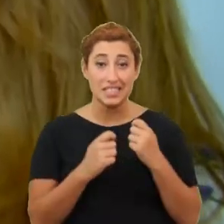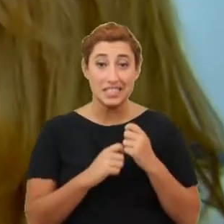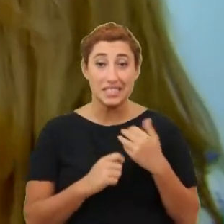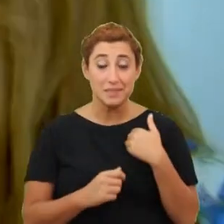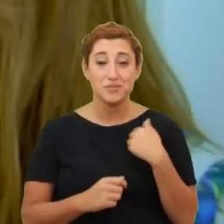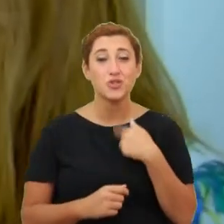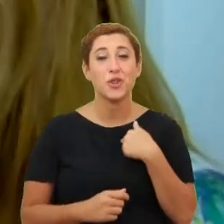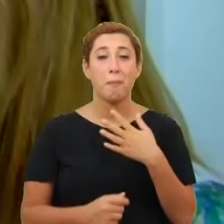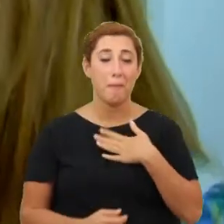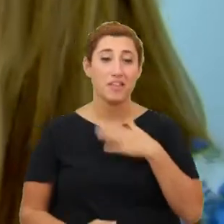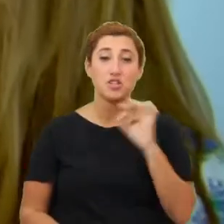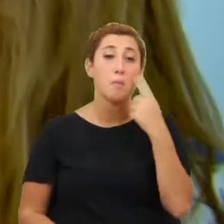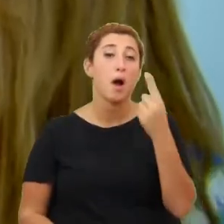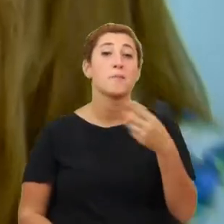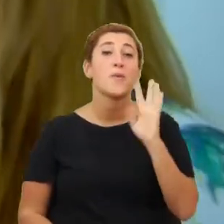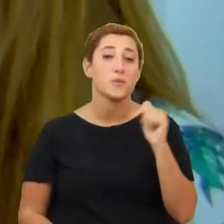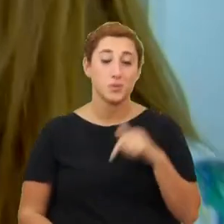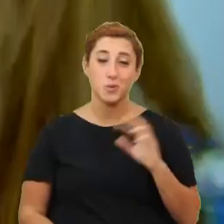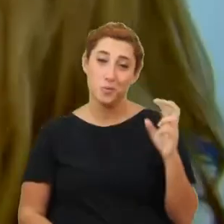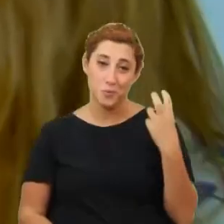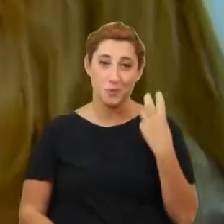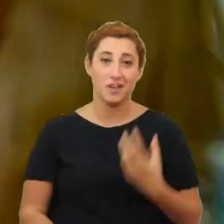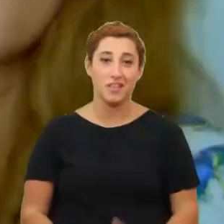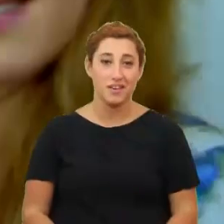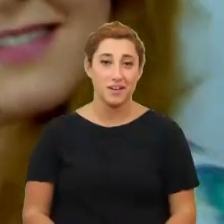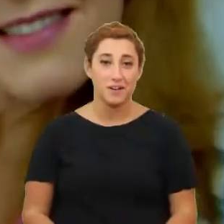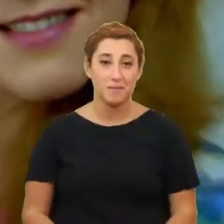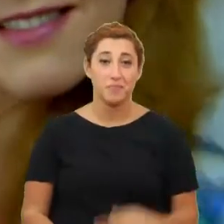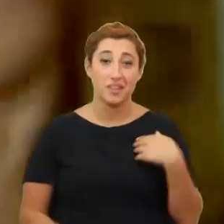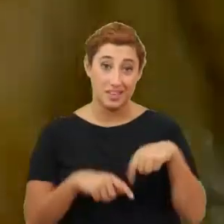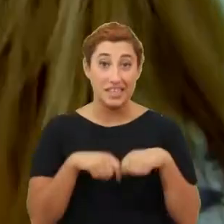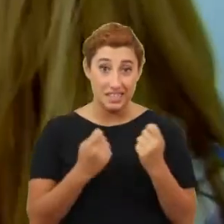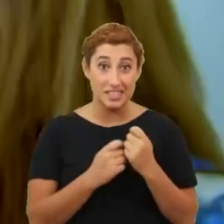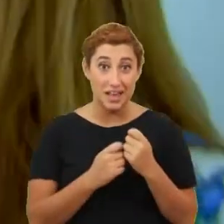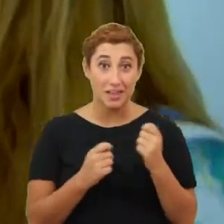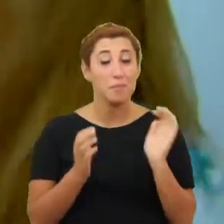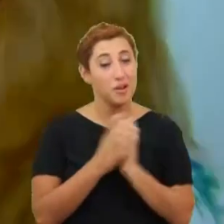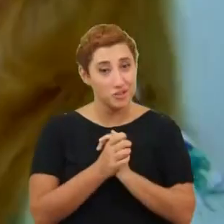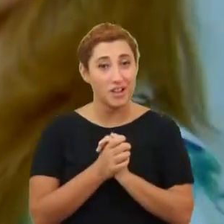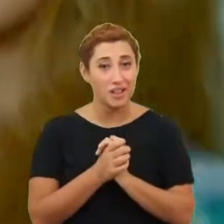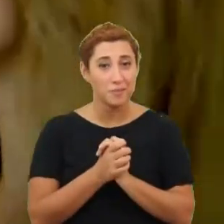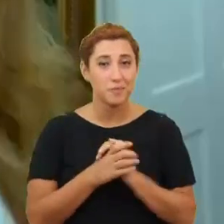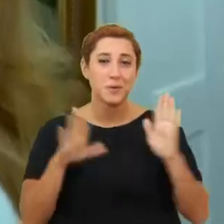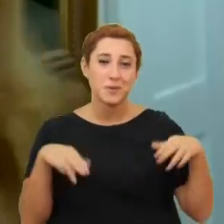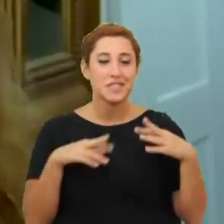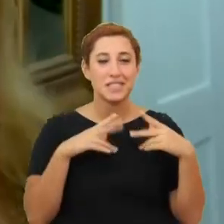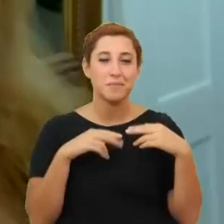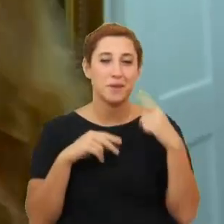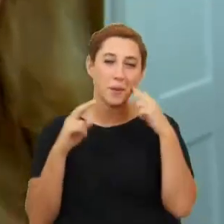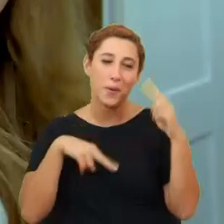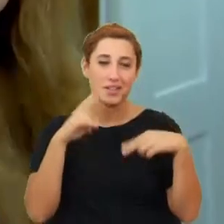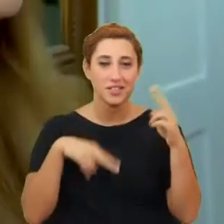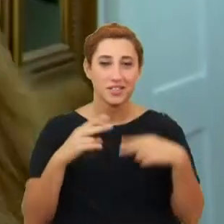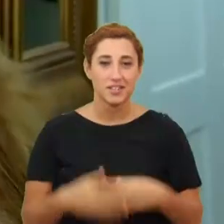Darıldın mı cicim bana, hiç bakmıyorsun bu yana. Darıldıysan barışalım, kumru